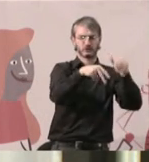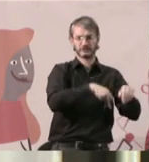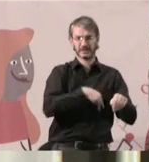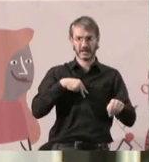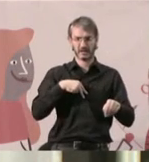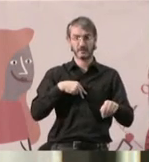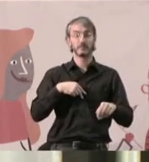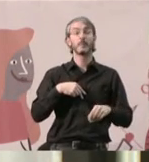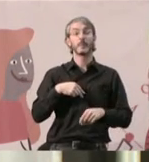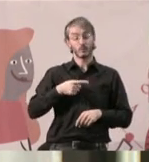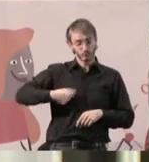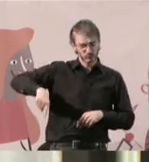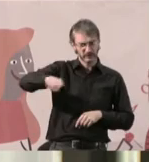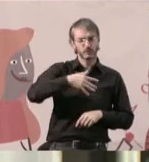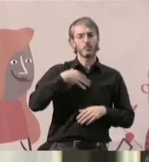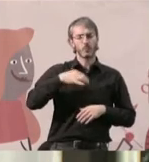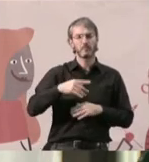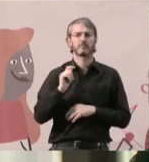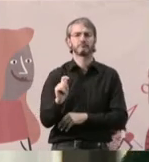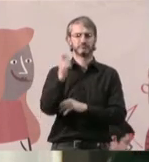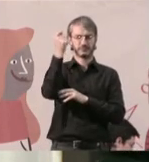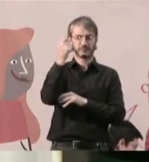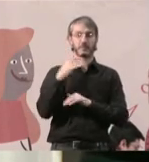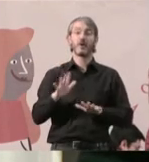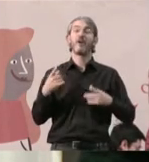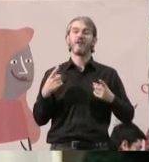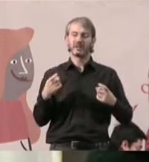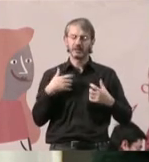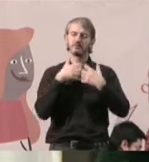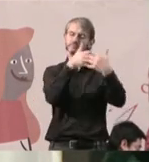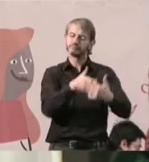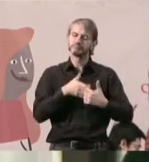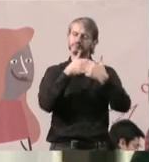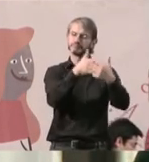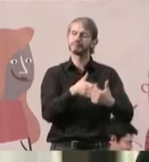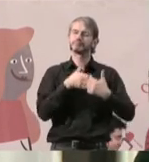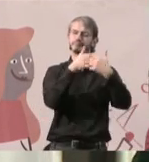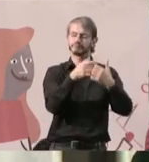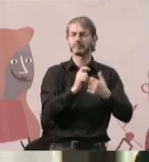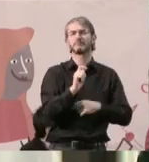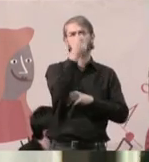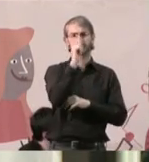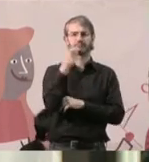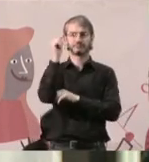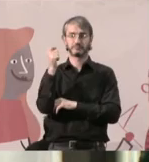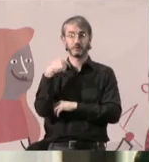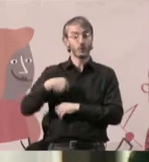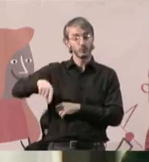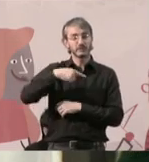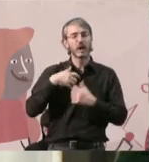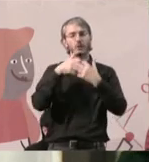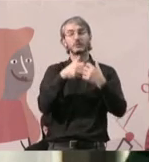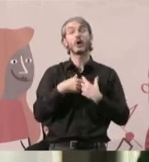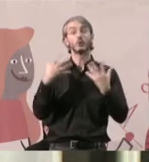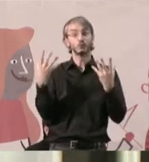fer, entre d'altres coses, perquè tenim clar que cal donar totes les batalles. Lluitar juntes ens fa més